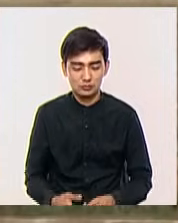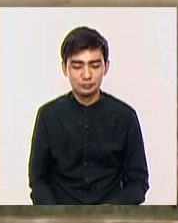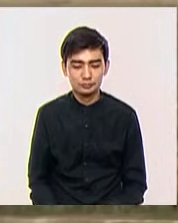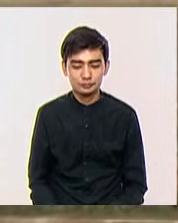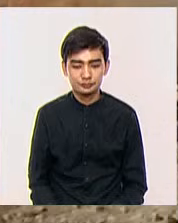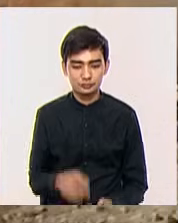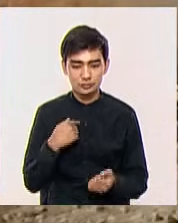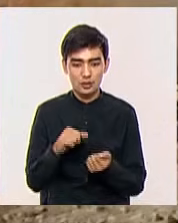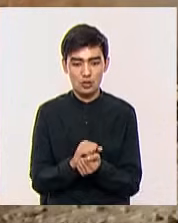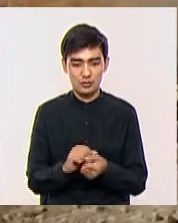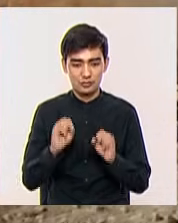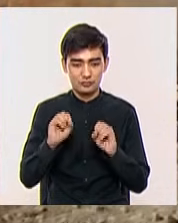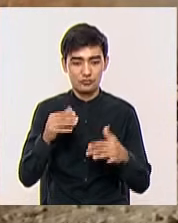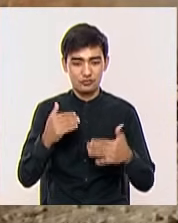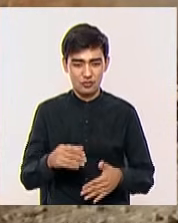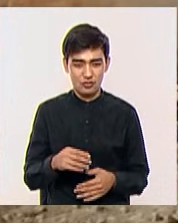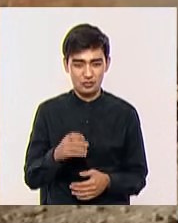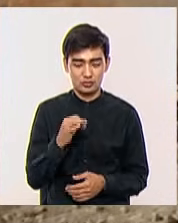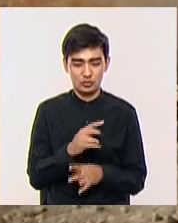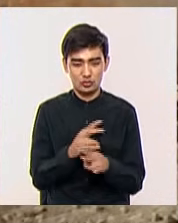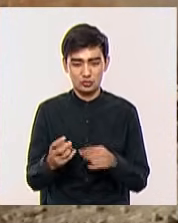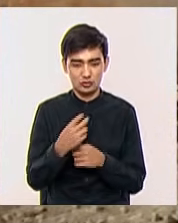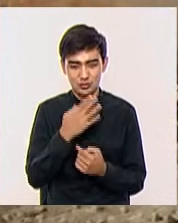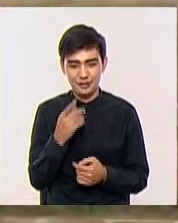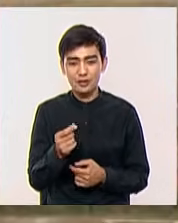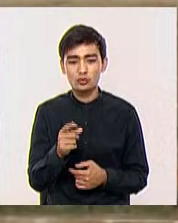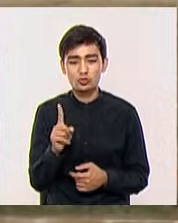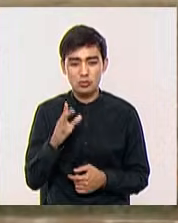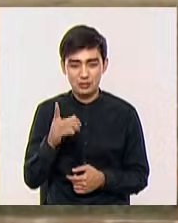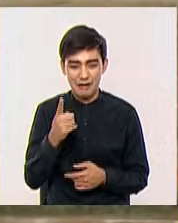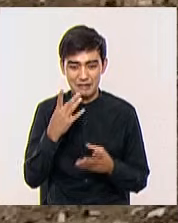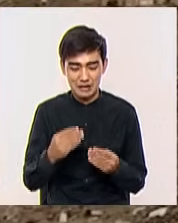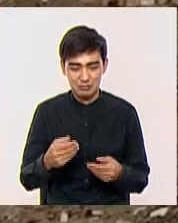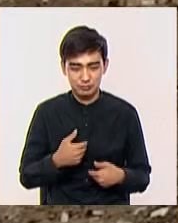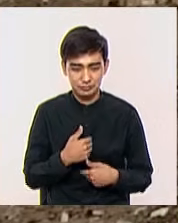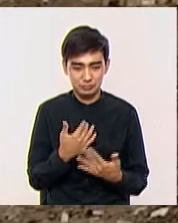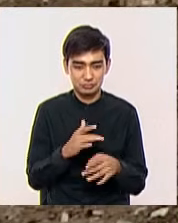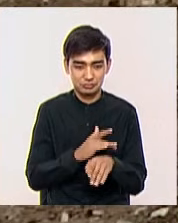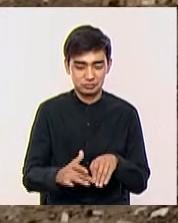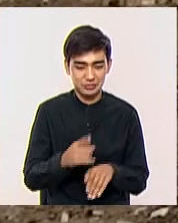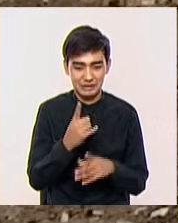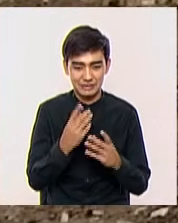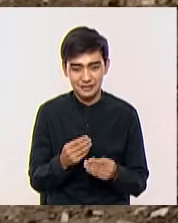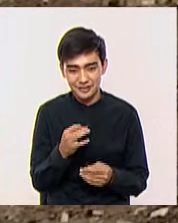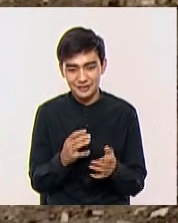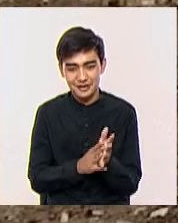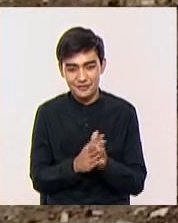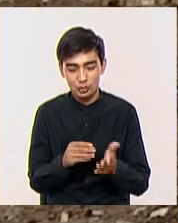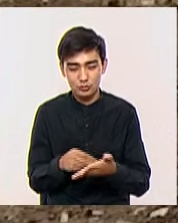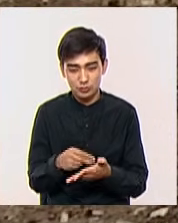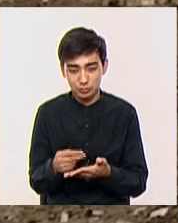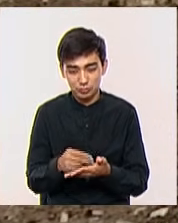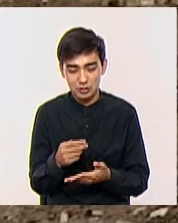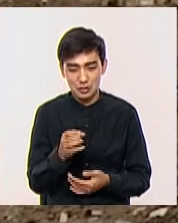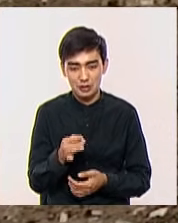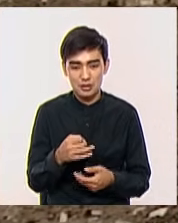документ тапсырдық, бірақ олан әлі олақша келген жоқ. Олақша не болады? Бір күндік жемі? Қорымыз бітті, жем шөп сатып алдық, сатып алдық.